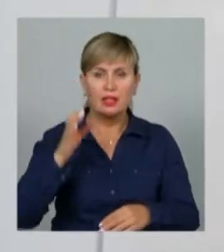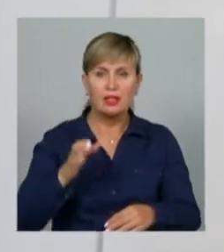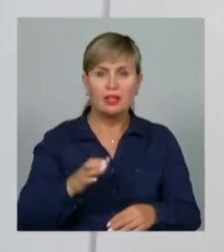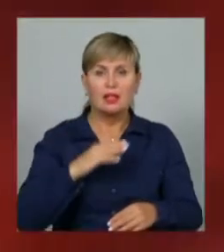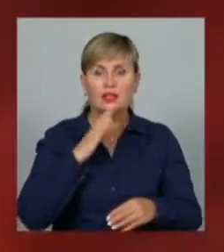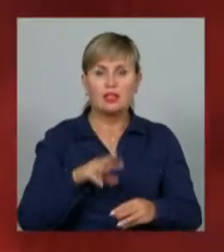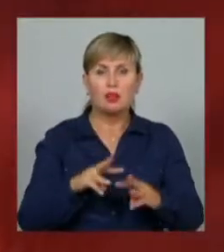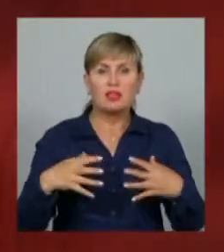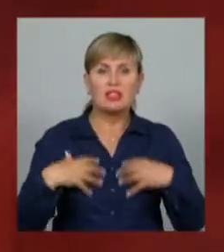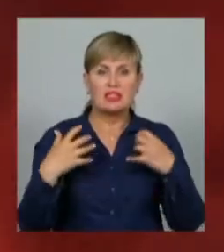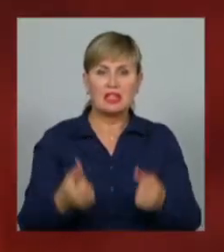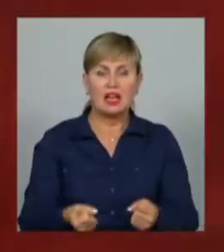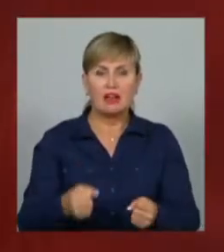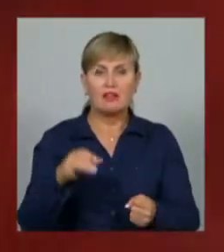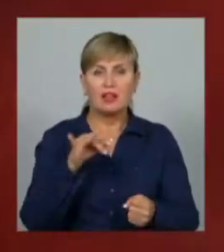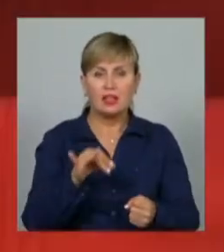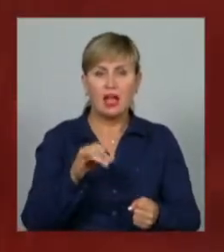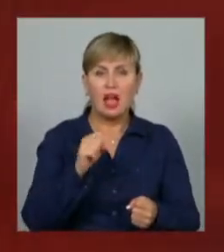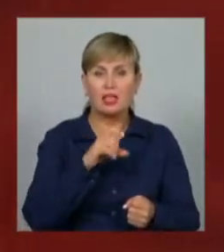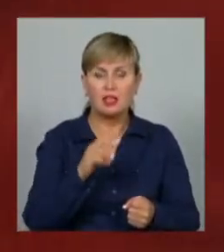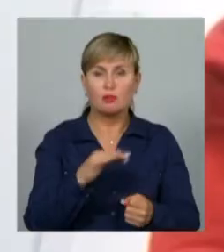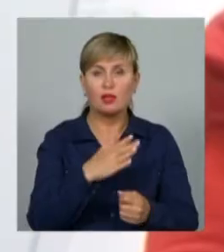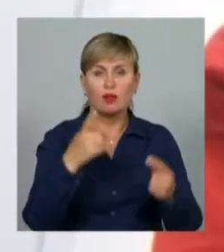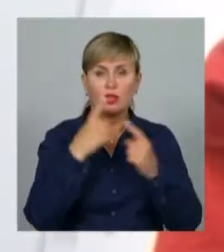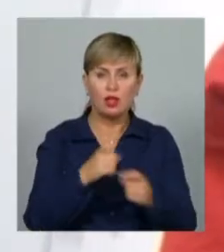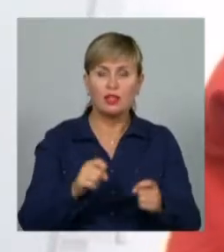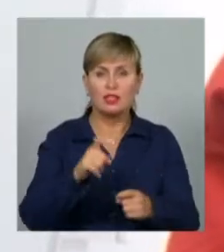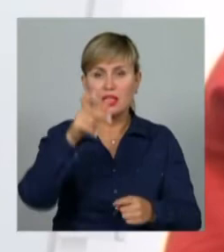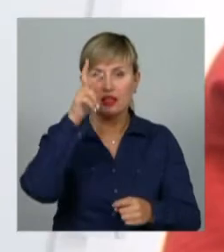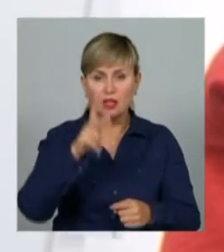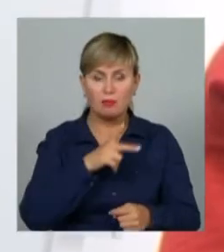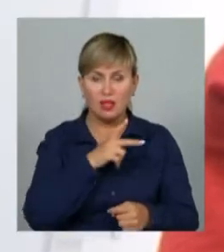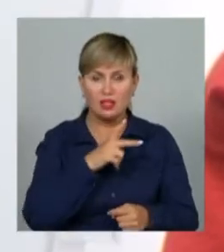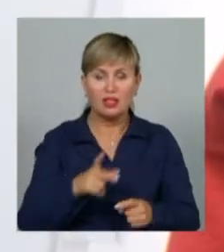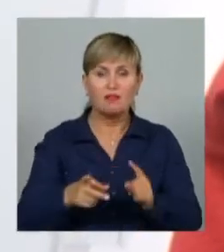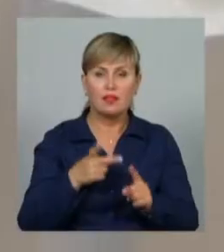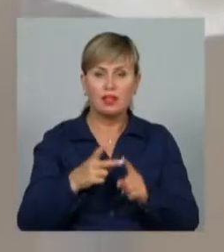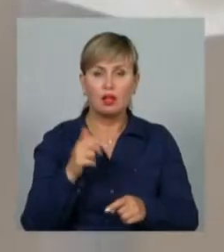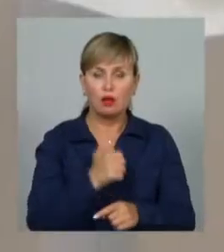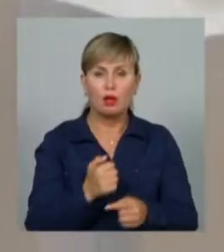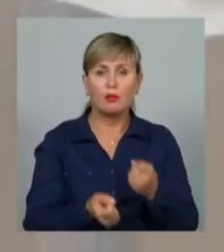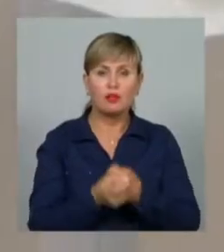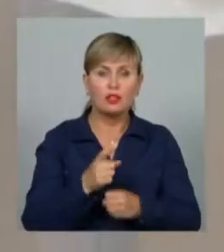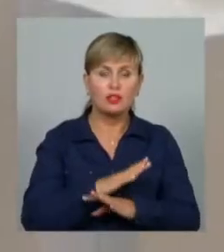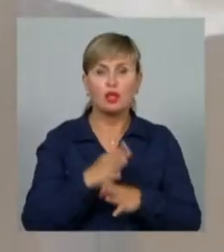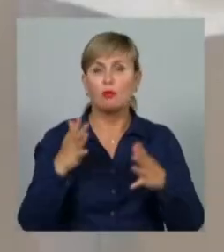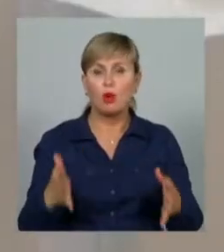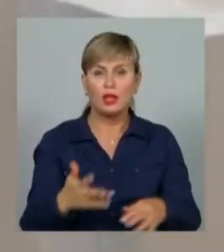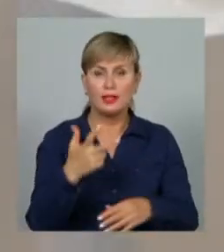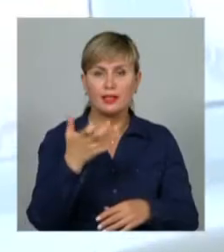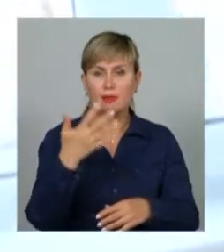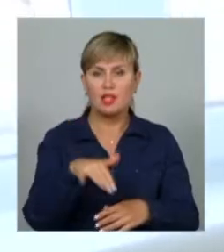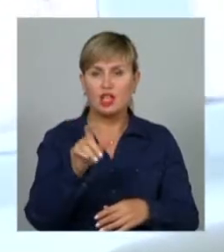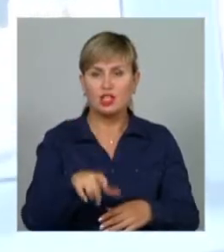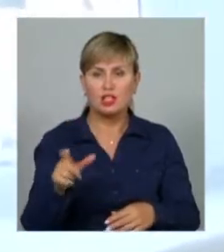Досталось Минздраву и от манжельсмена Азата Перуашева. По его данным, за 3 месяца вторым компонентом вакцины привились не более 350 тысяч